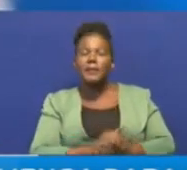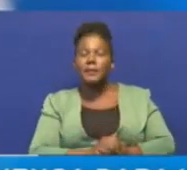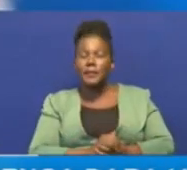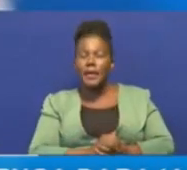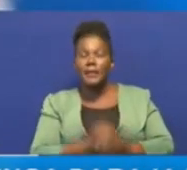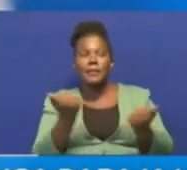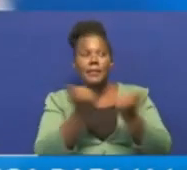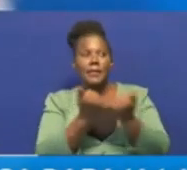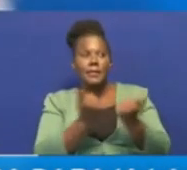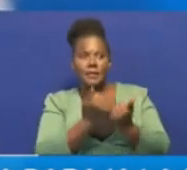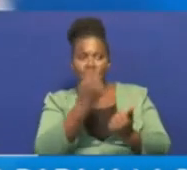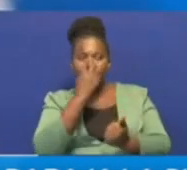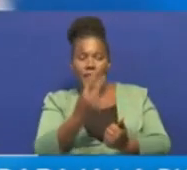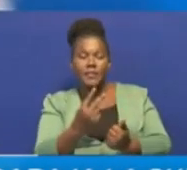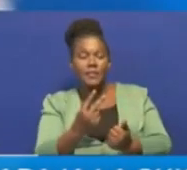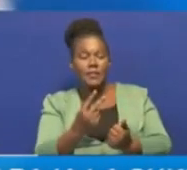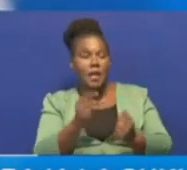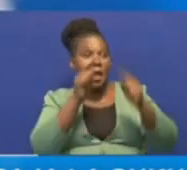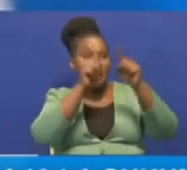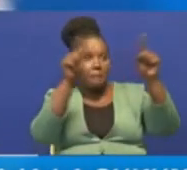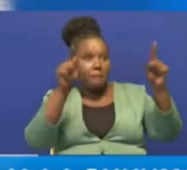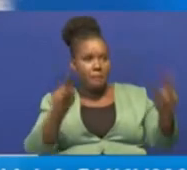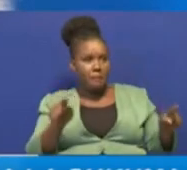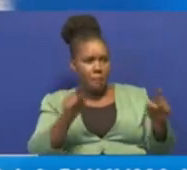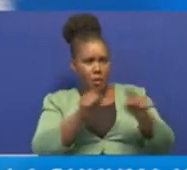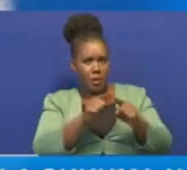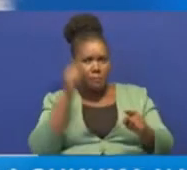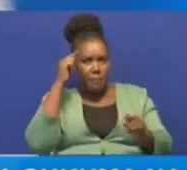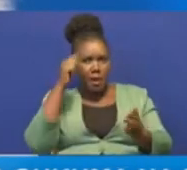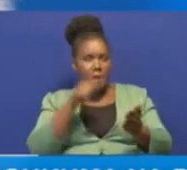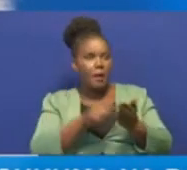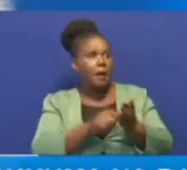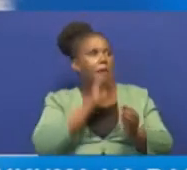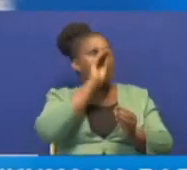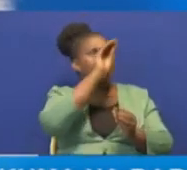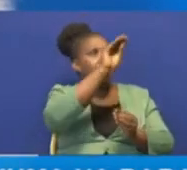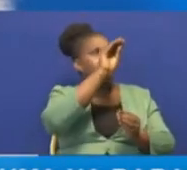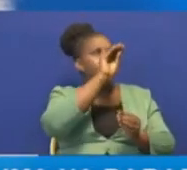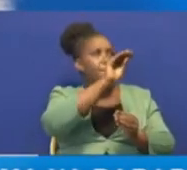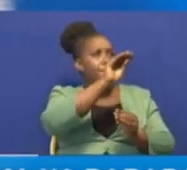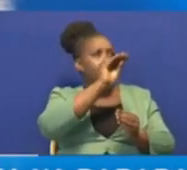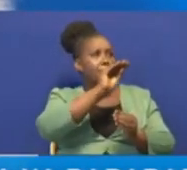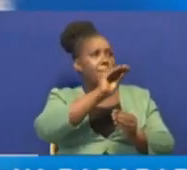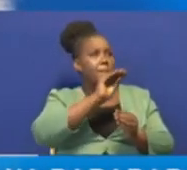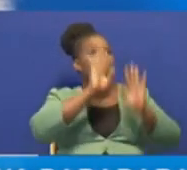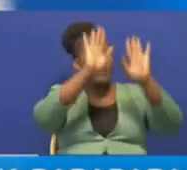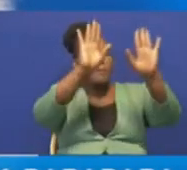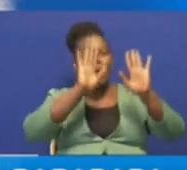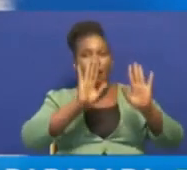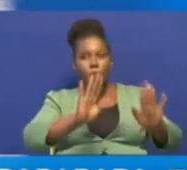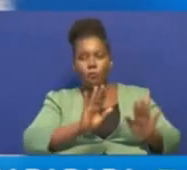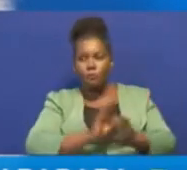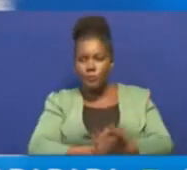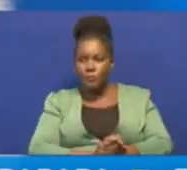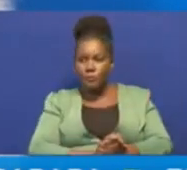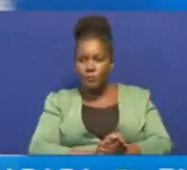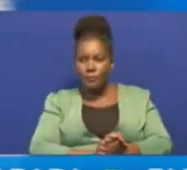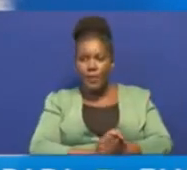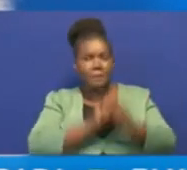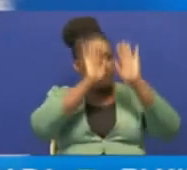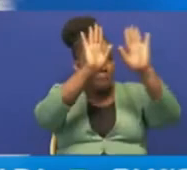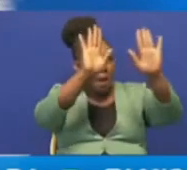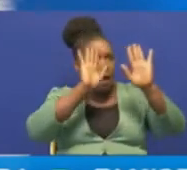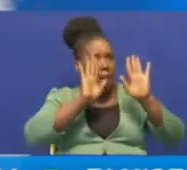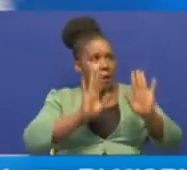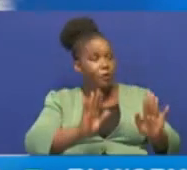mwenyewe. Nataka niyaweke malengo yangu kama pale wakati napita nimeona bango mmesema nini nimeandika pale. Nataka niweke bango, yani bango